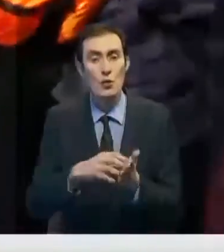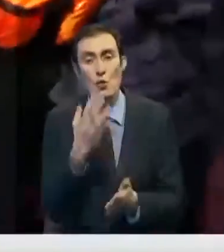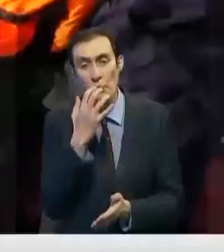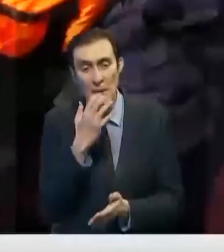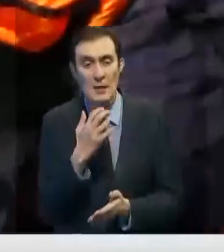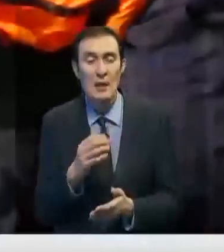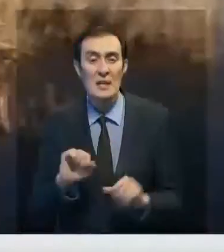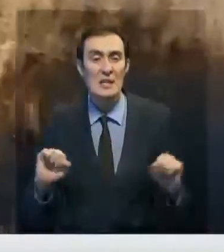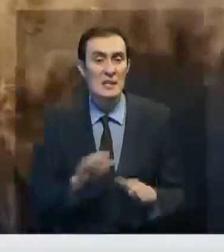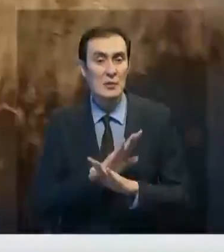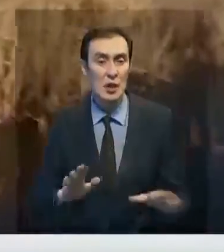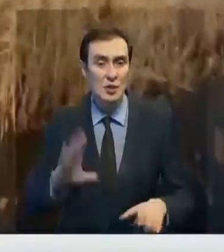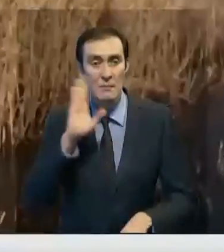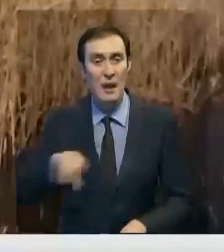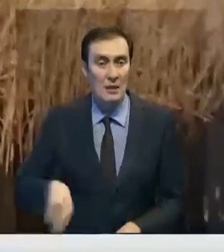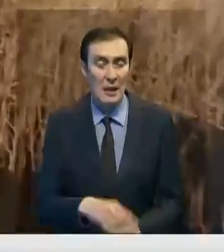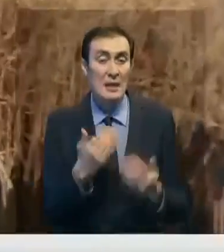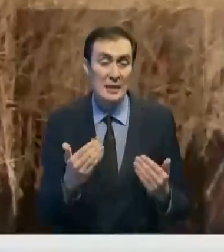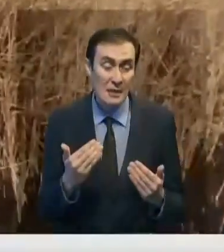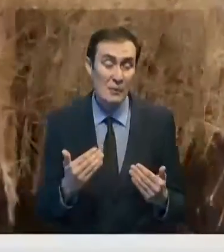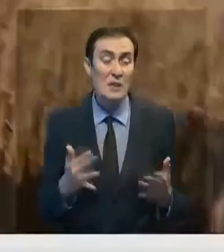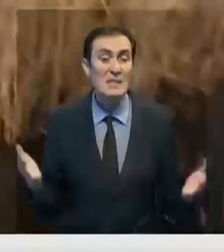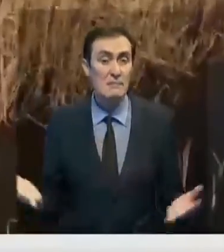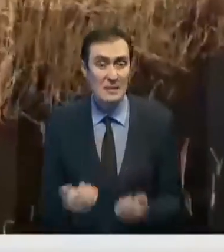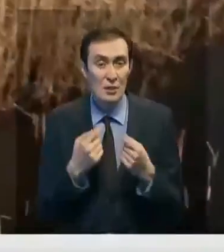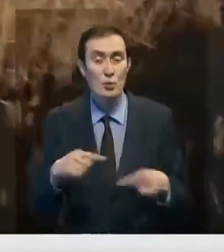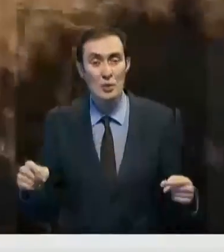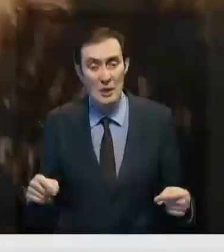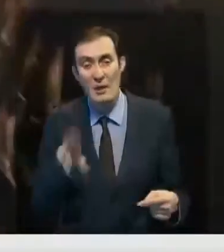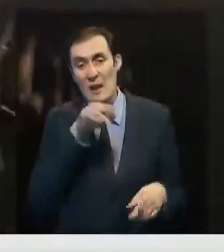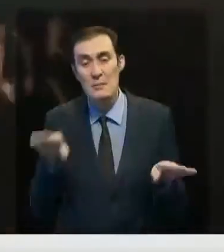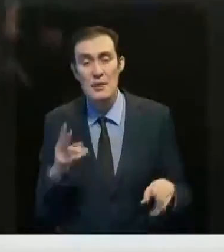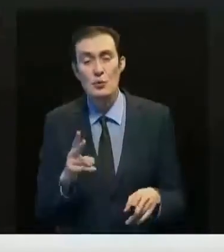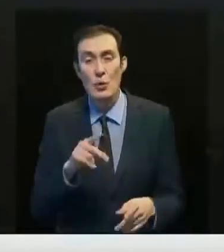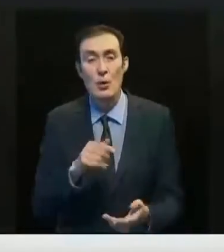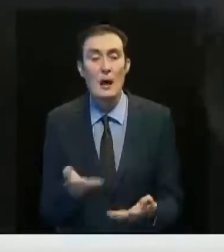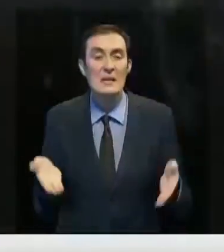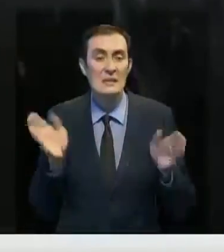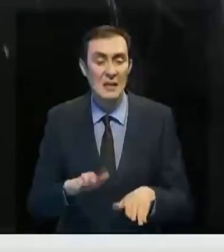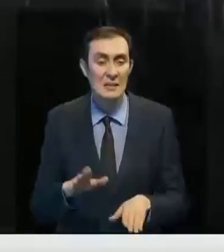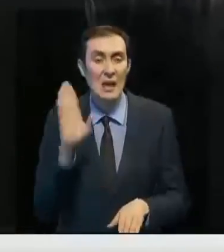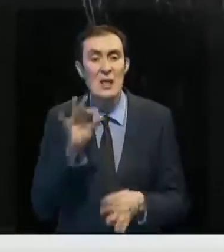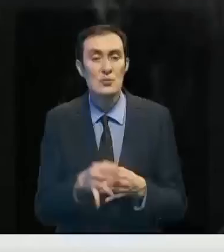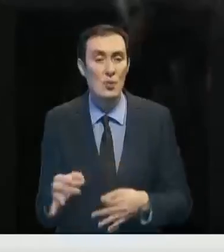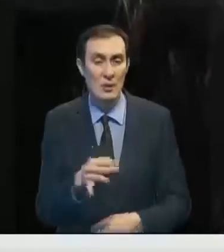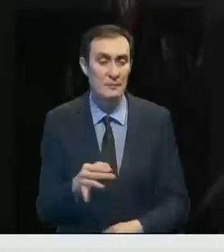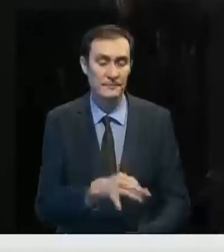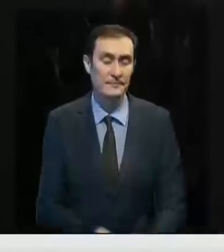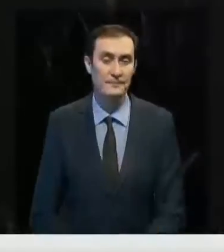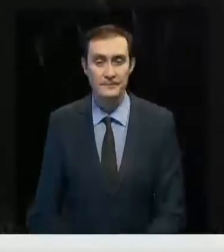на теплом незамерзающем канале. Таким же образом будут спасать и других лебедей, которые остались на озерах.